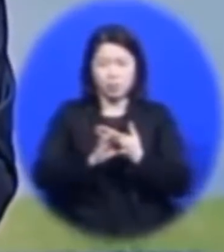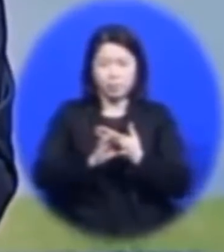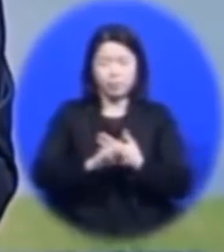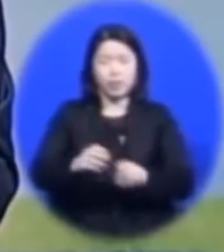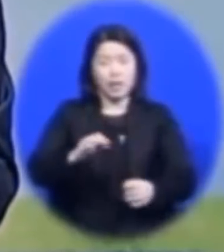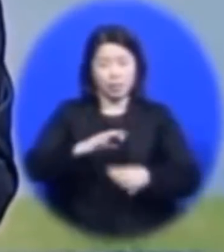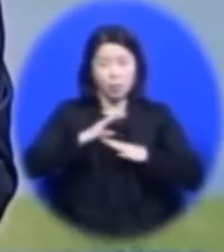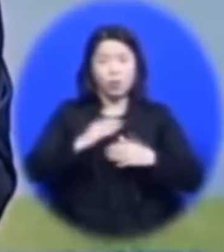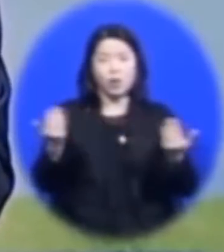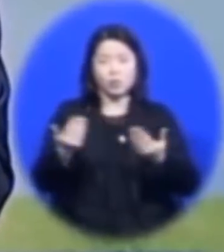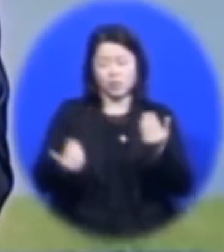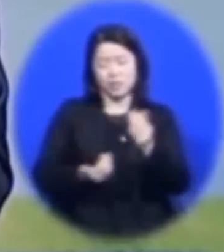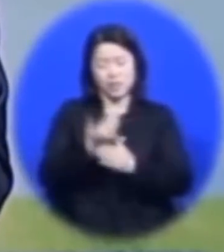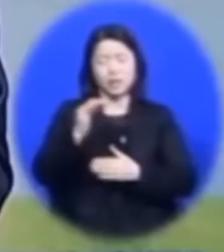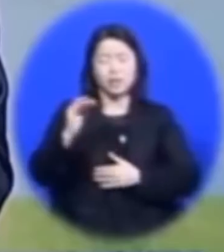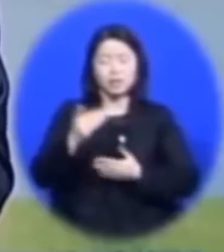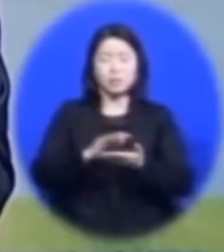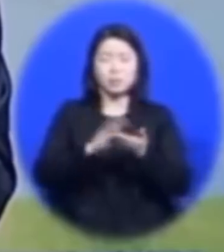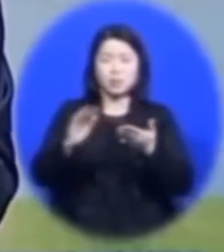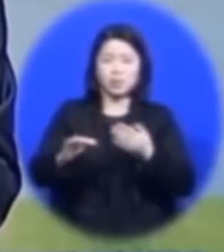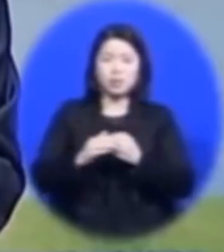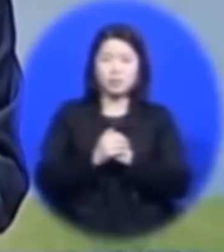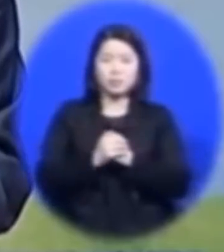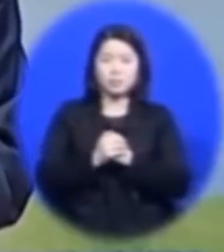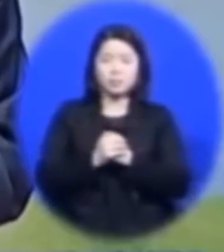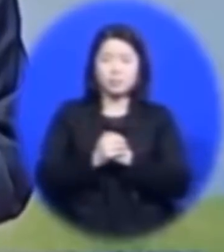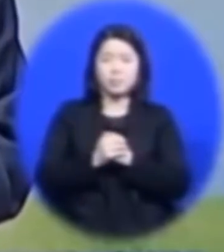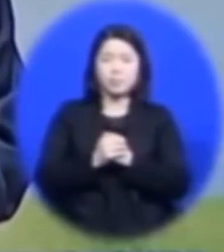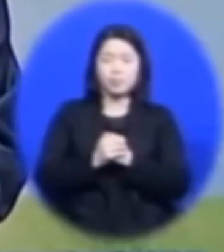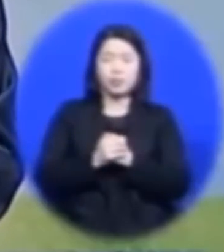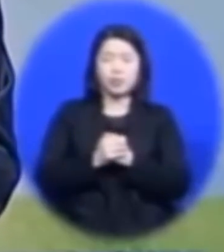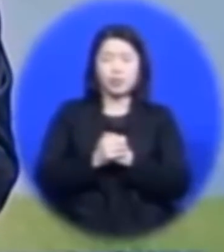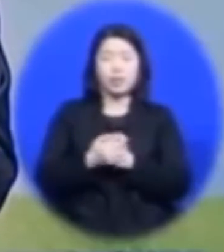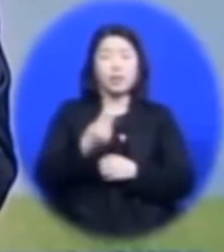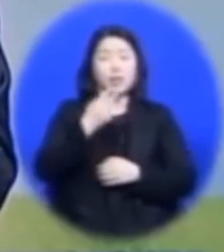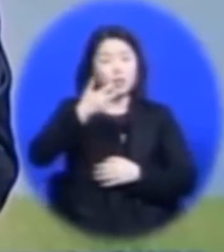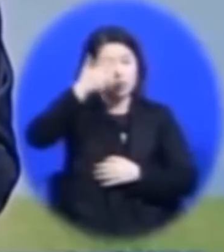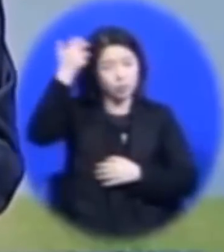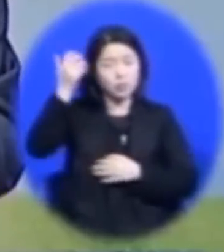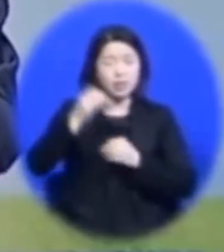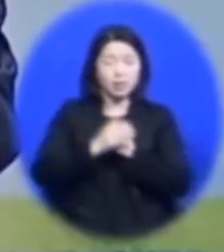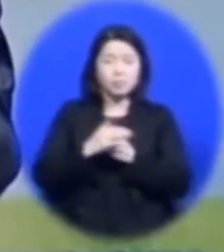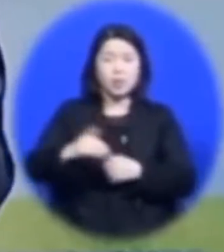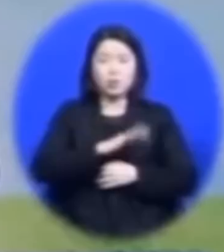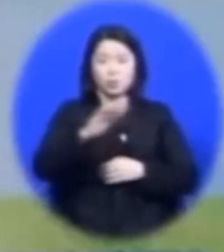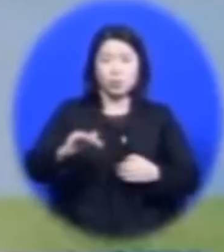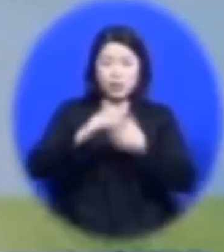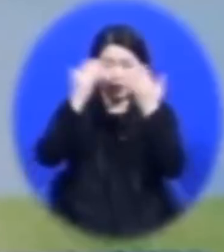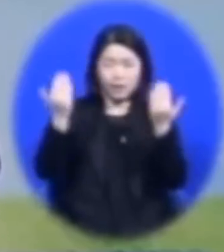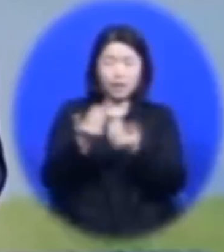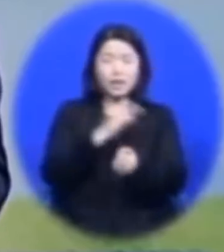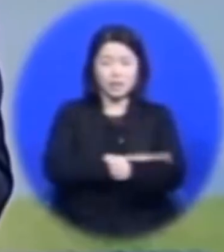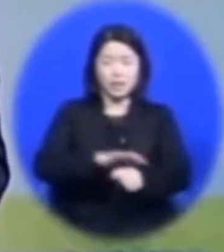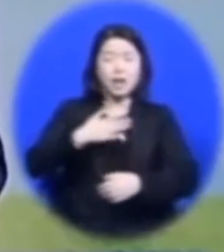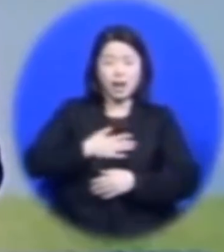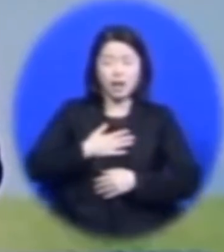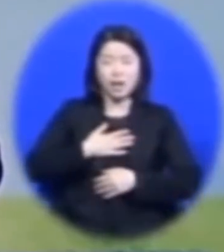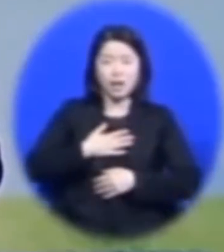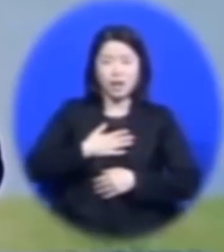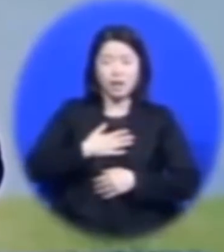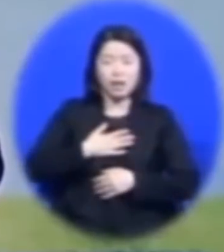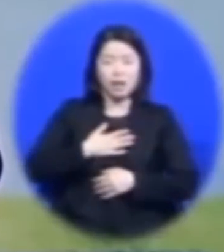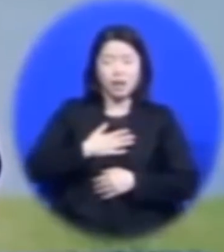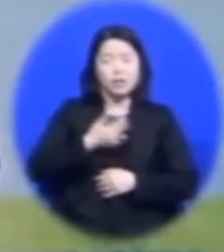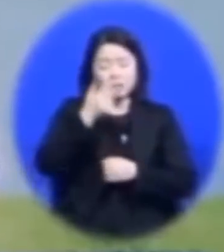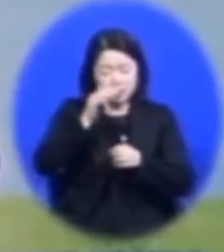놀라운 일이 벌어지게 되요 요셉 우리가 다 잘 알다시피 그는 기가막힌